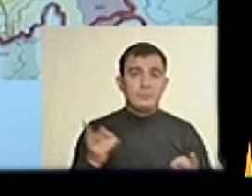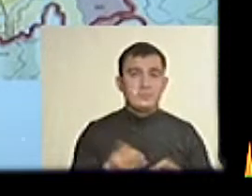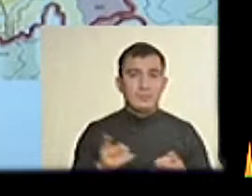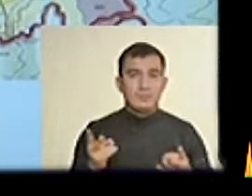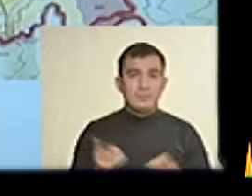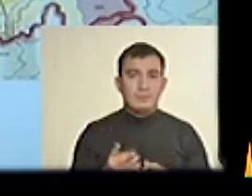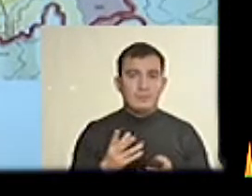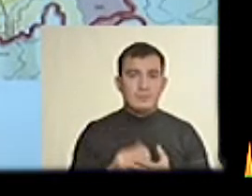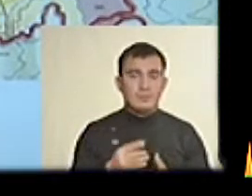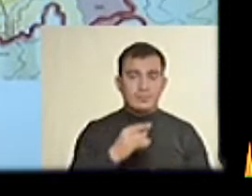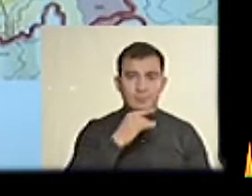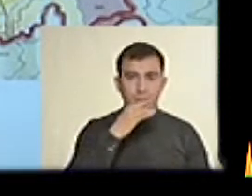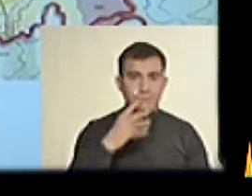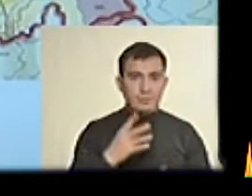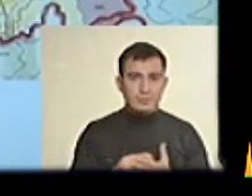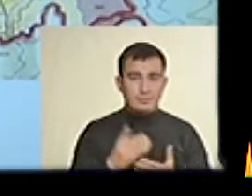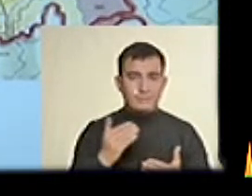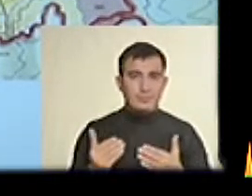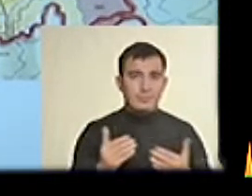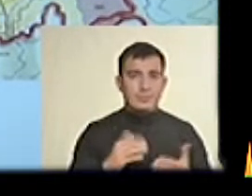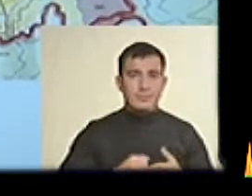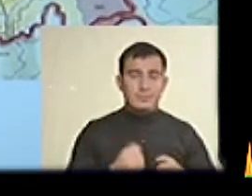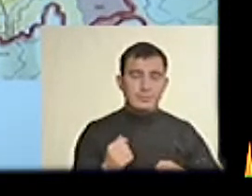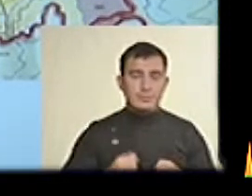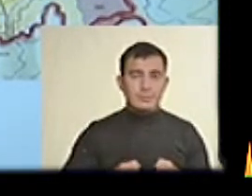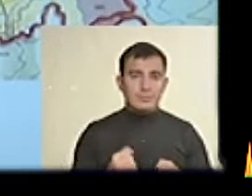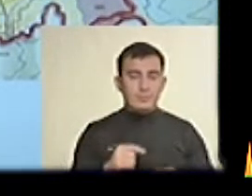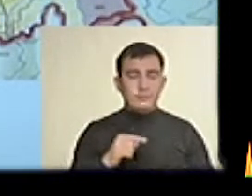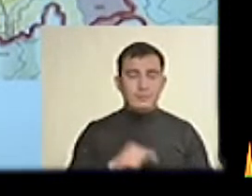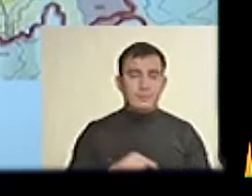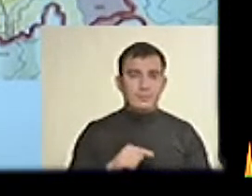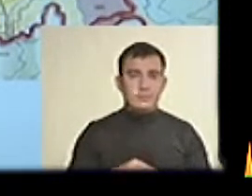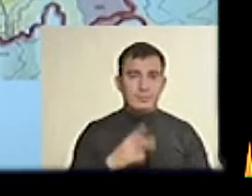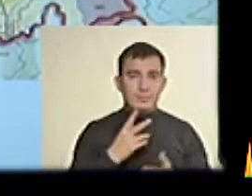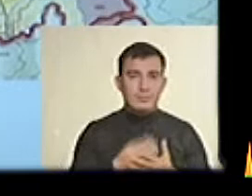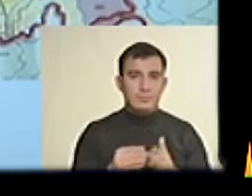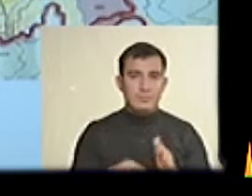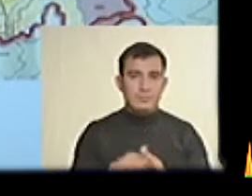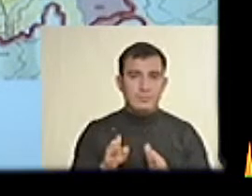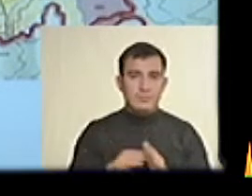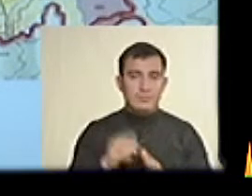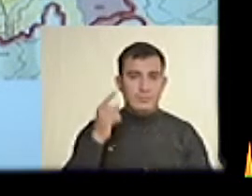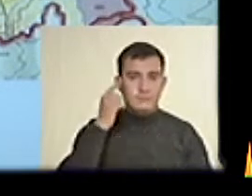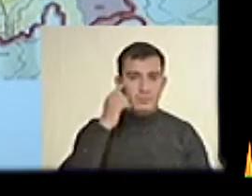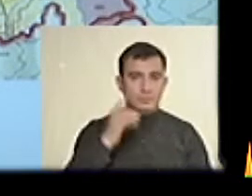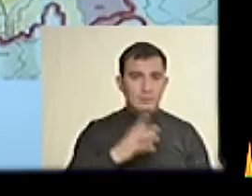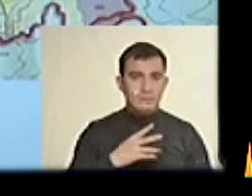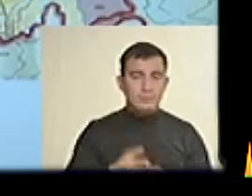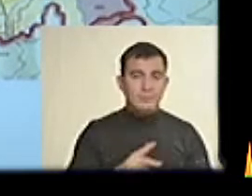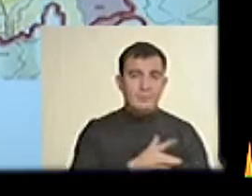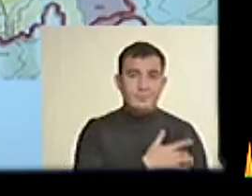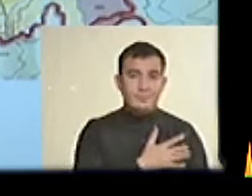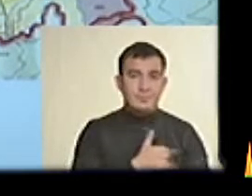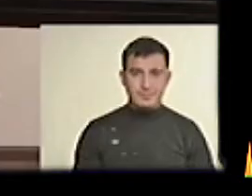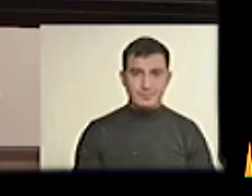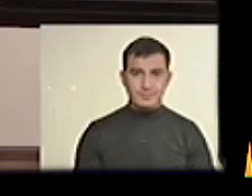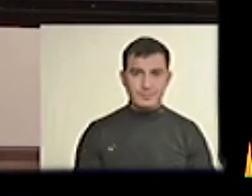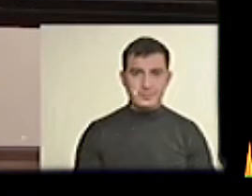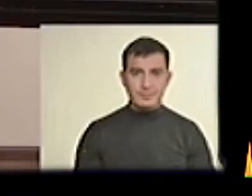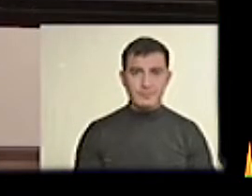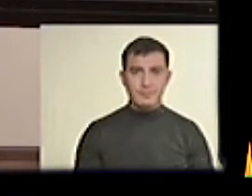amiri esa o'sha Rossiya bilan munosabatni yomonlashib qolishidan qo'rqib ham bu elchilarga yaxshi munosabatda